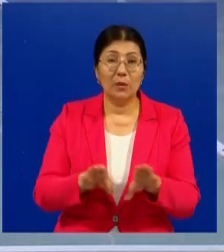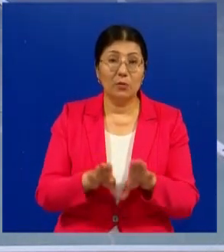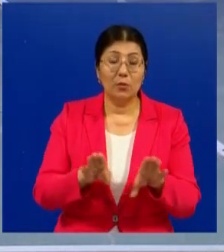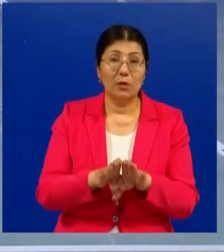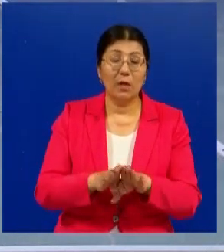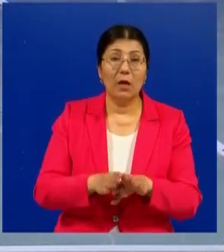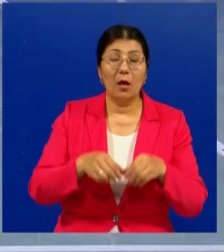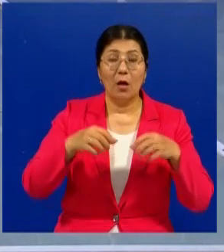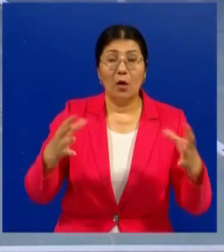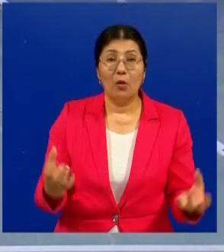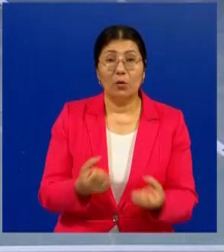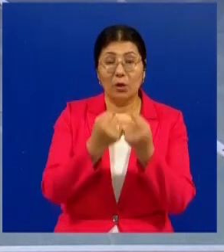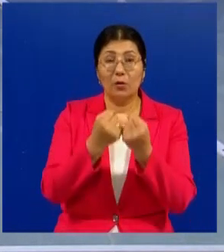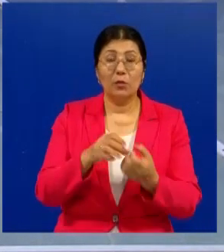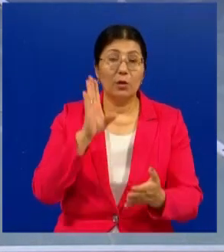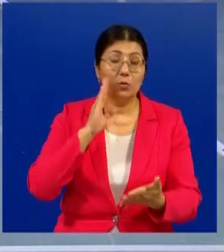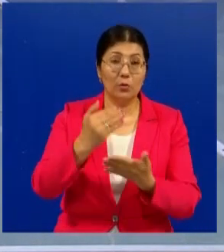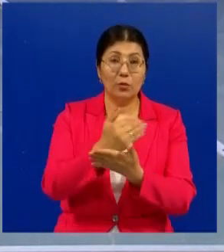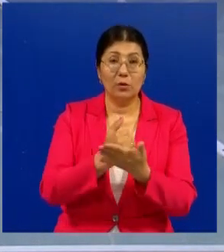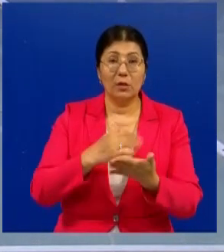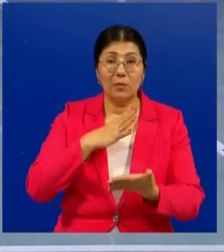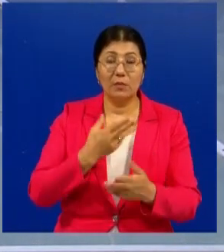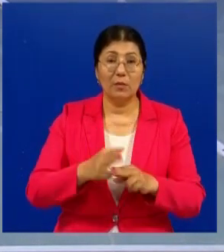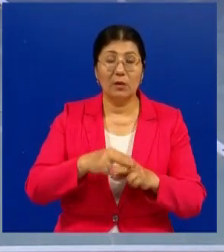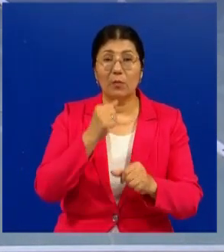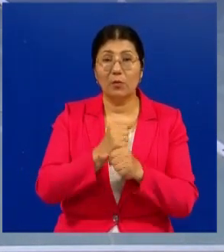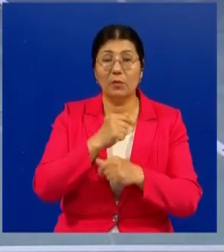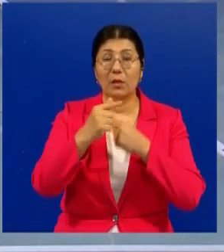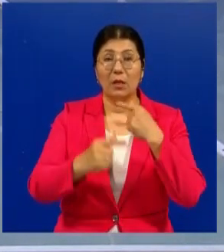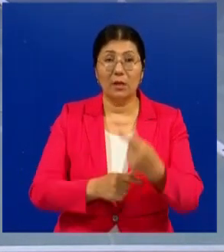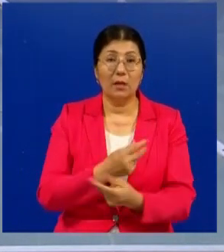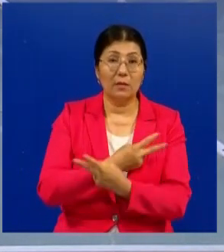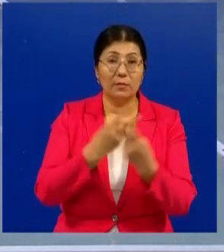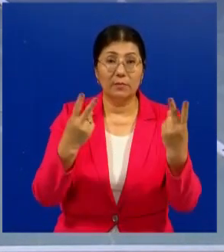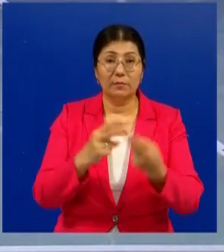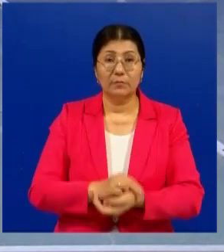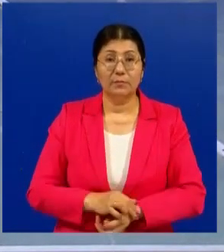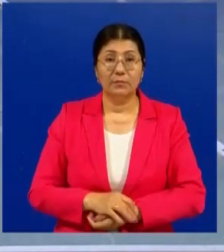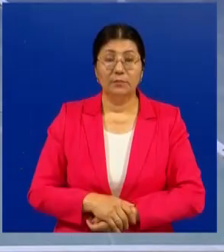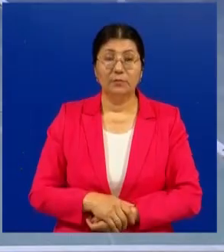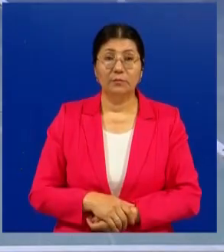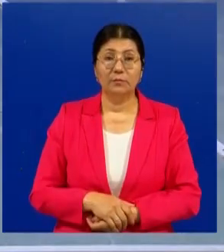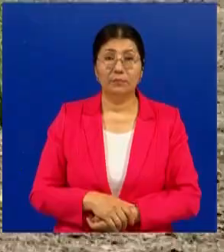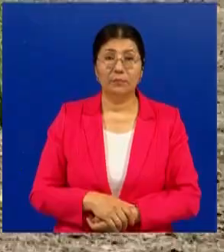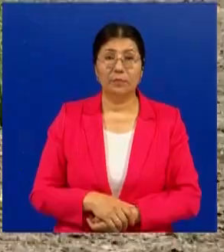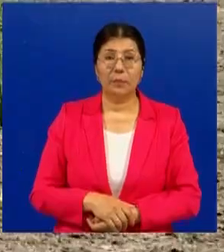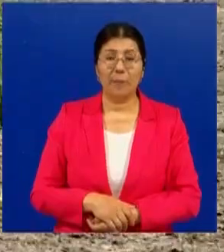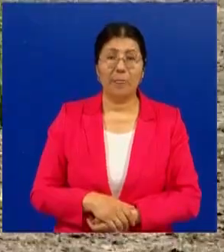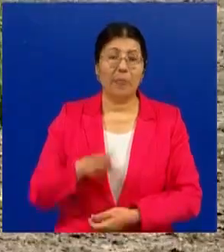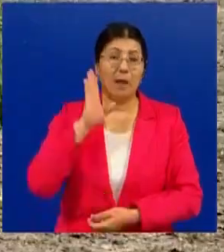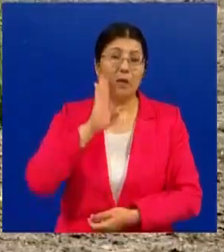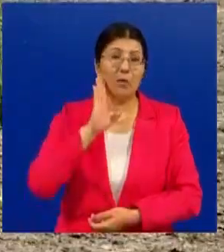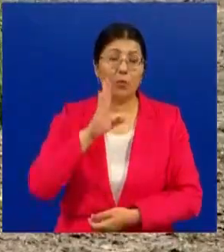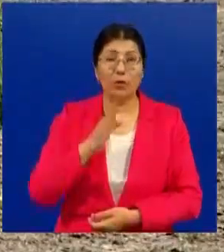орналасқан су айдындарының түбін тазартып шықты. Бұл жұмыстар туралы әріптесім Нұрбол Жауынбаев айтып береді. Суға